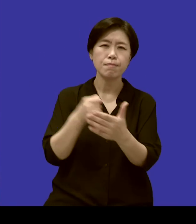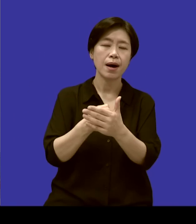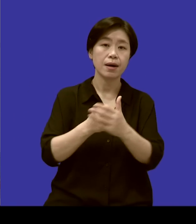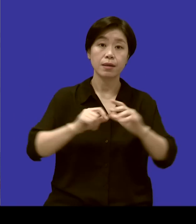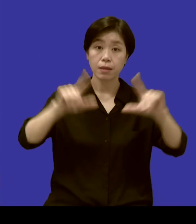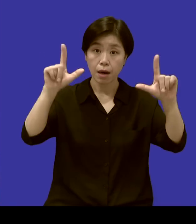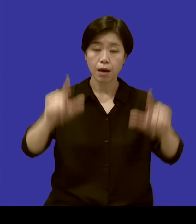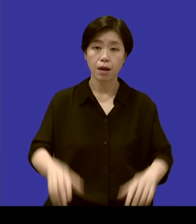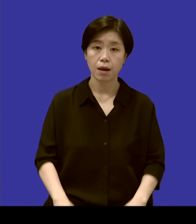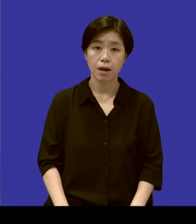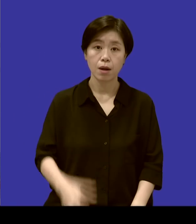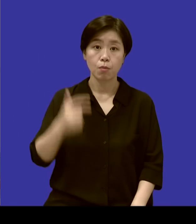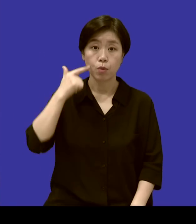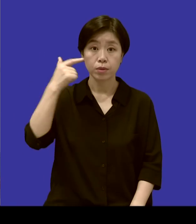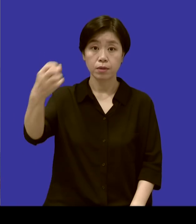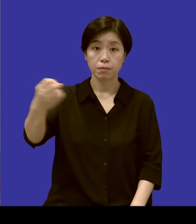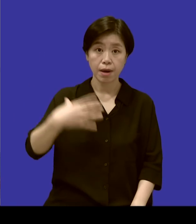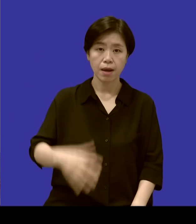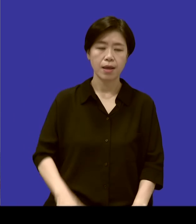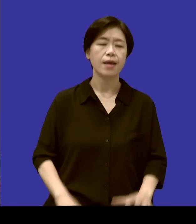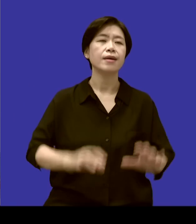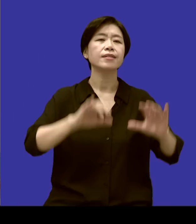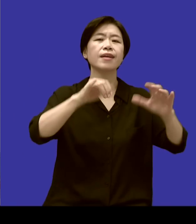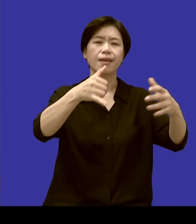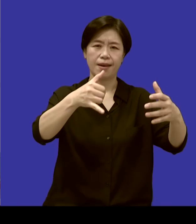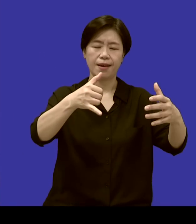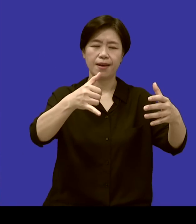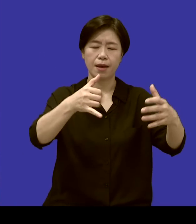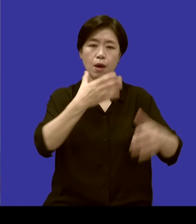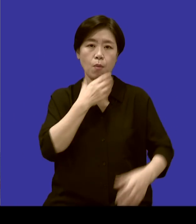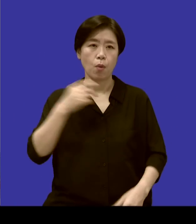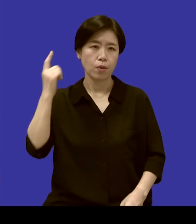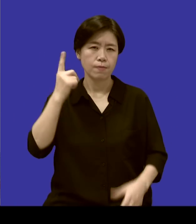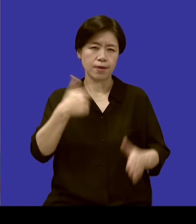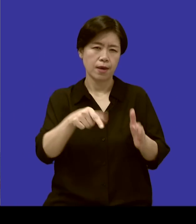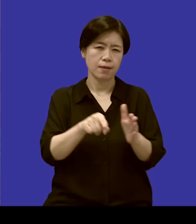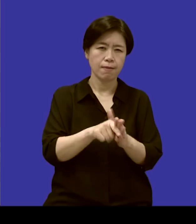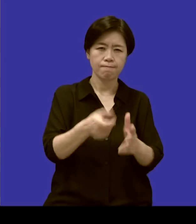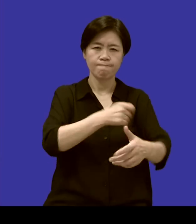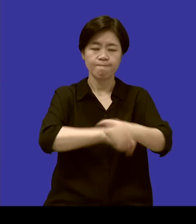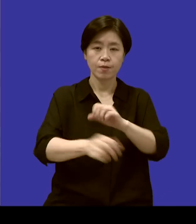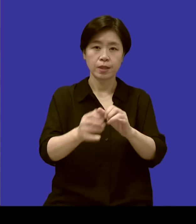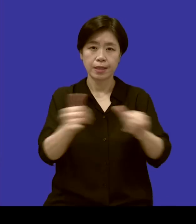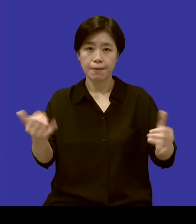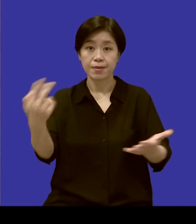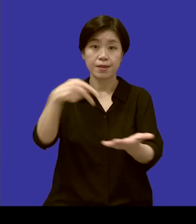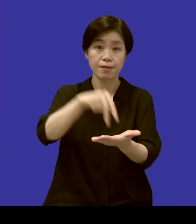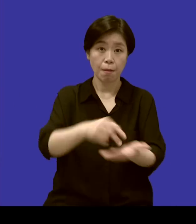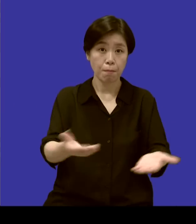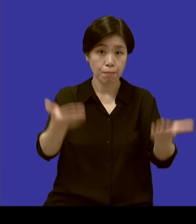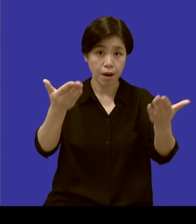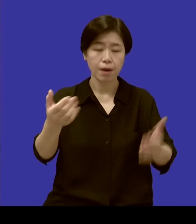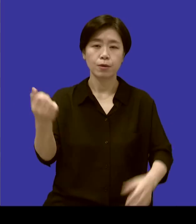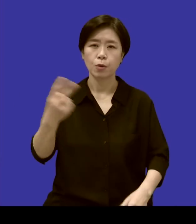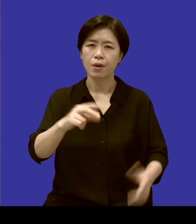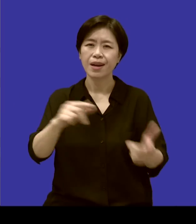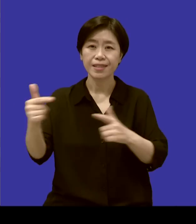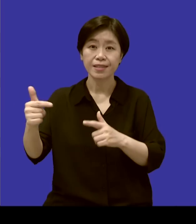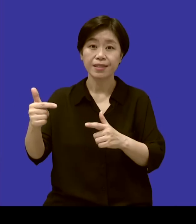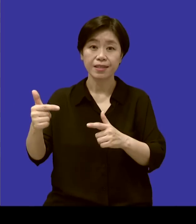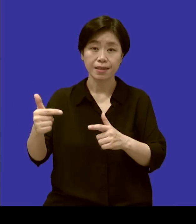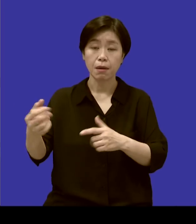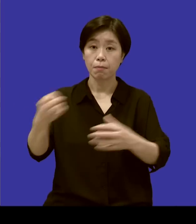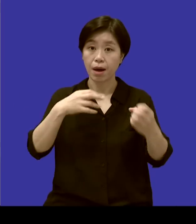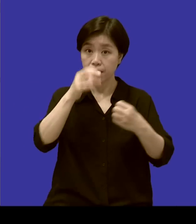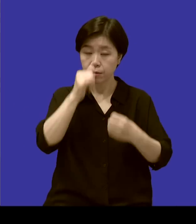위해서 중보할 사람 일어나세요. 또 선교사를 선신할 사람 일어나세요. 근데 그때 이제 DT 훈련 받고 가장